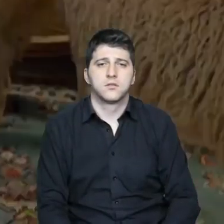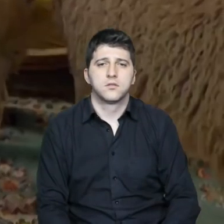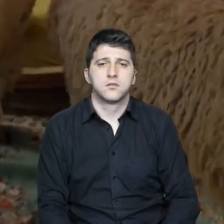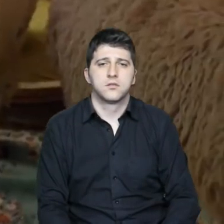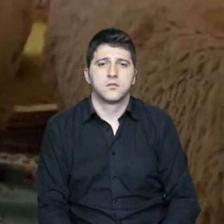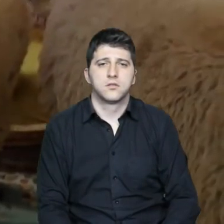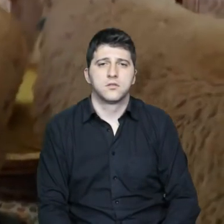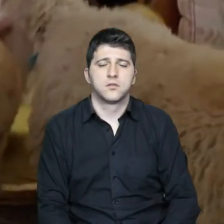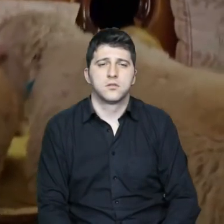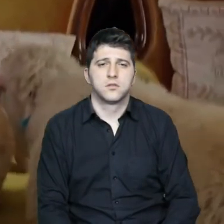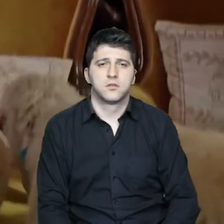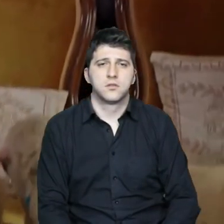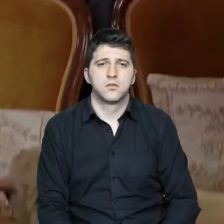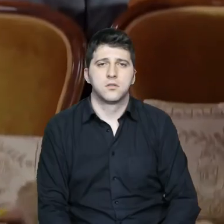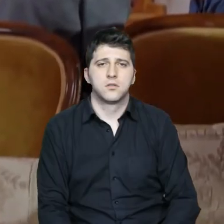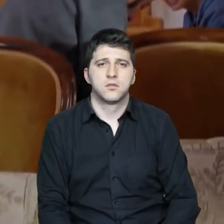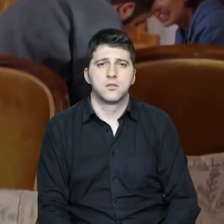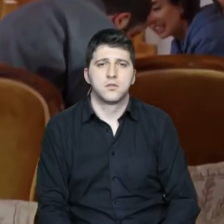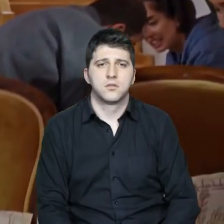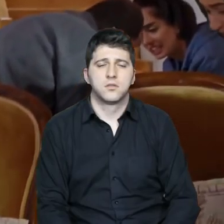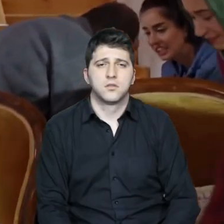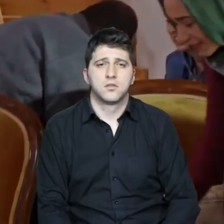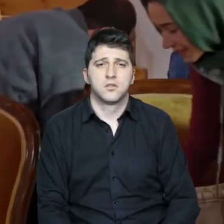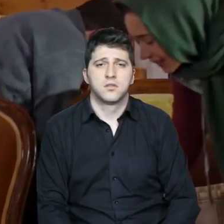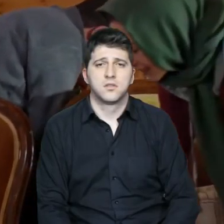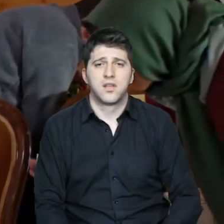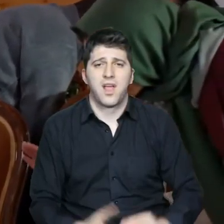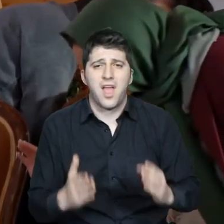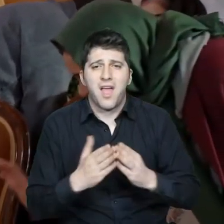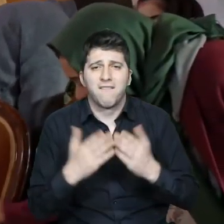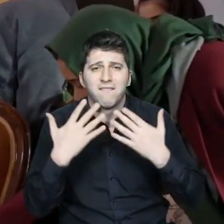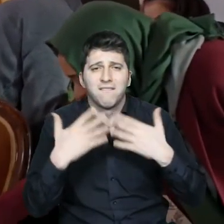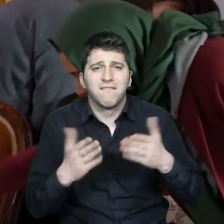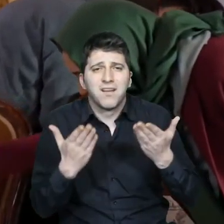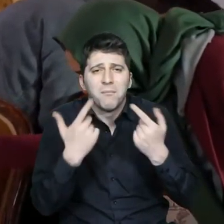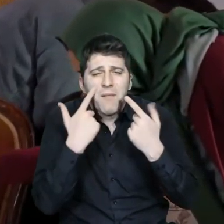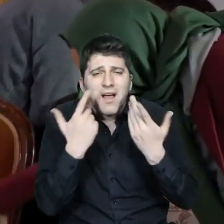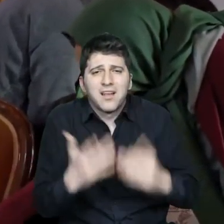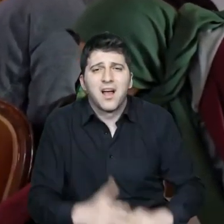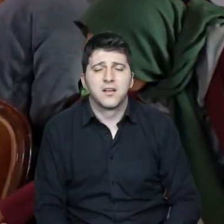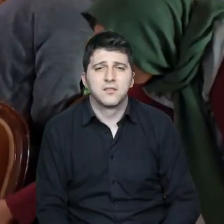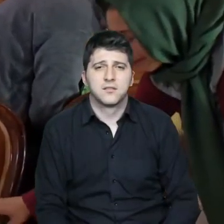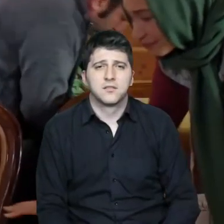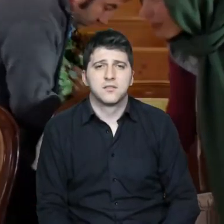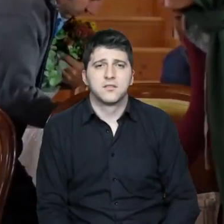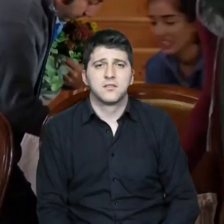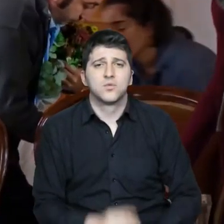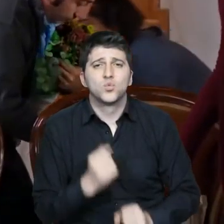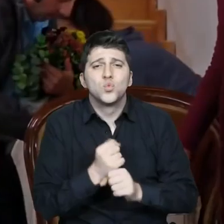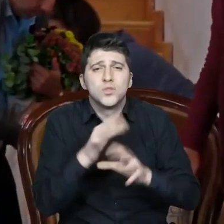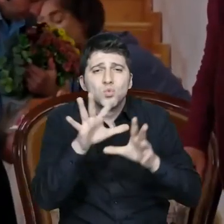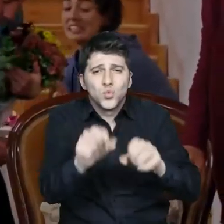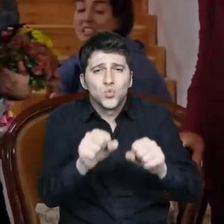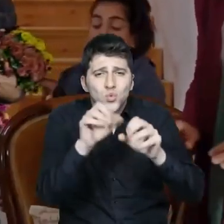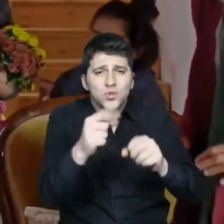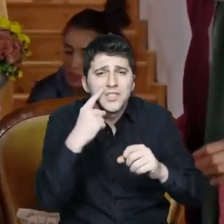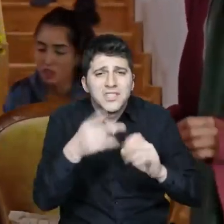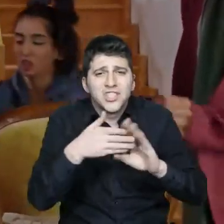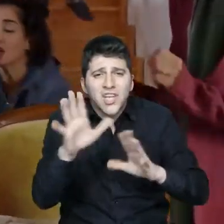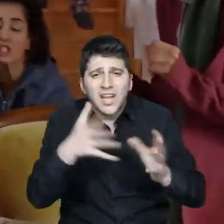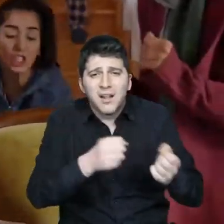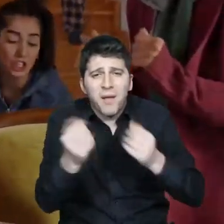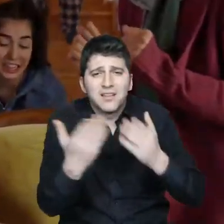Salonun ortasında üç koyun. Ah. Emni hale geldi ya. Asil de salonda. Gökçe tut şunu, şuradan